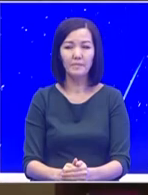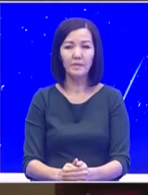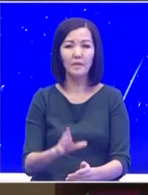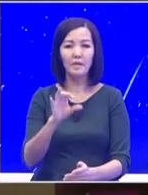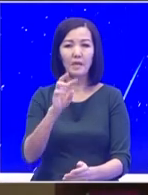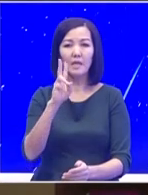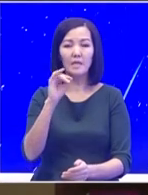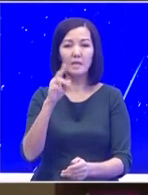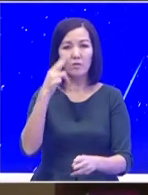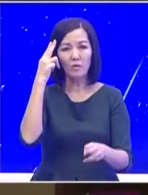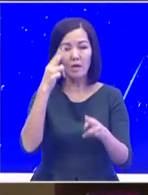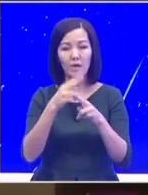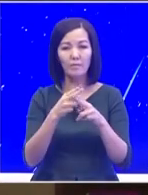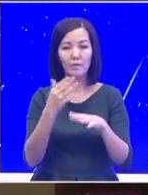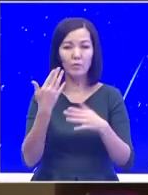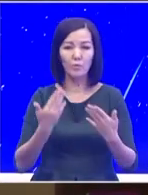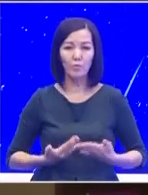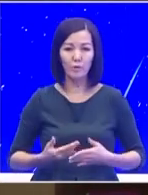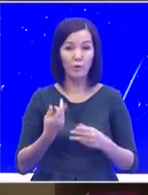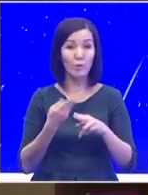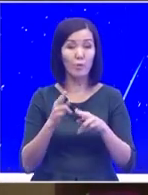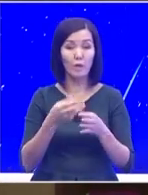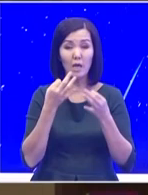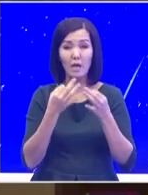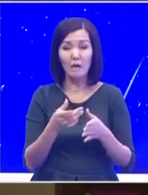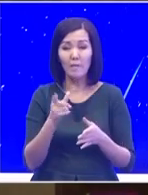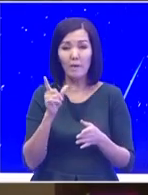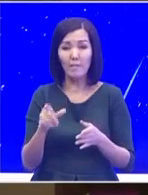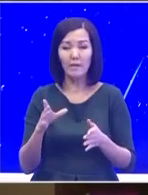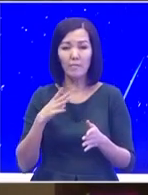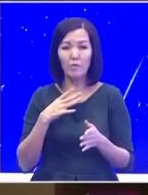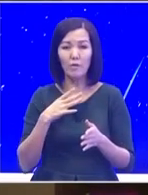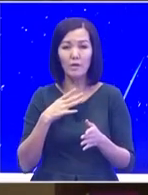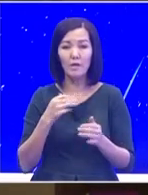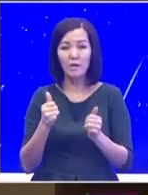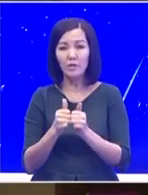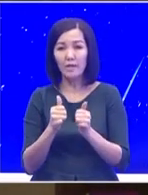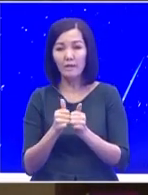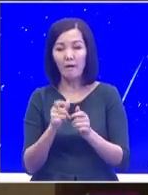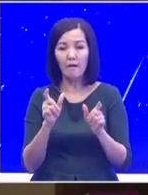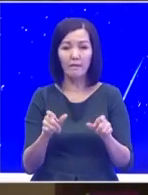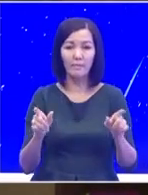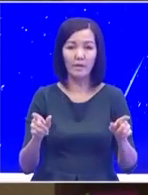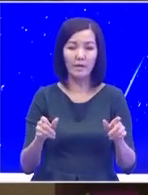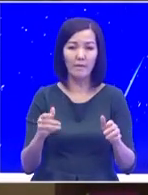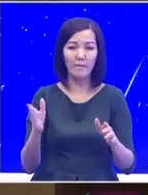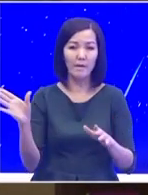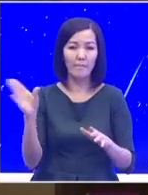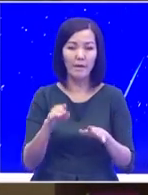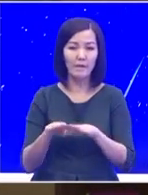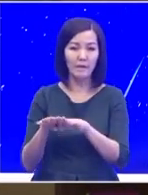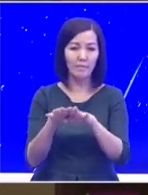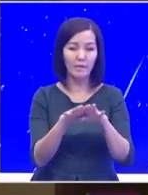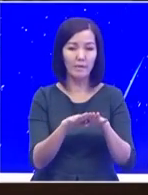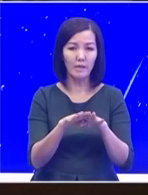Есенқұл ағаң өмірде өте қарапайым адам болды. Ол өзінің жан жағындағы адамдарға бәріне бірдей